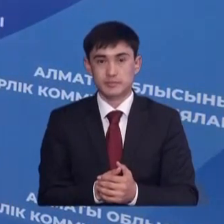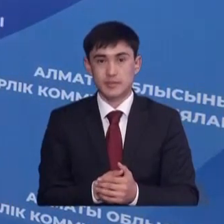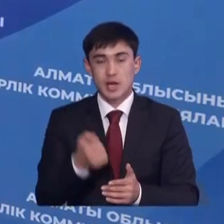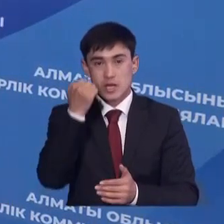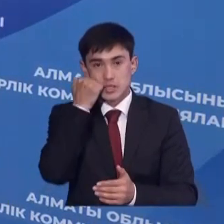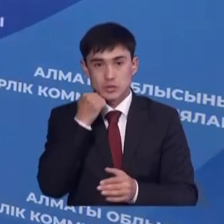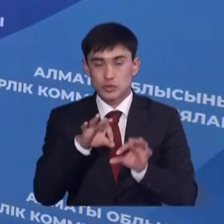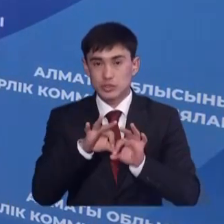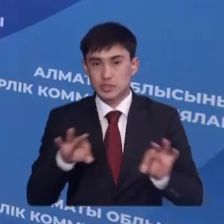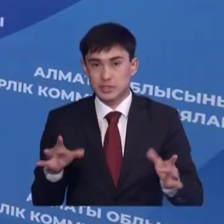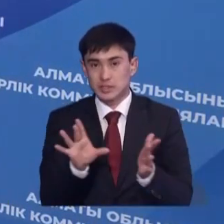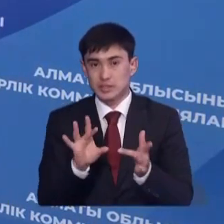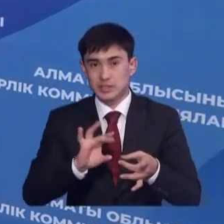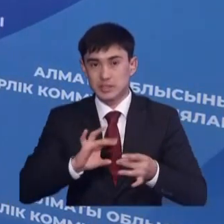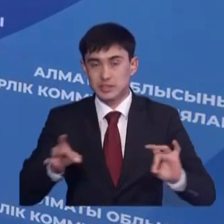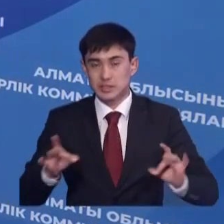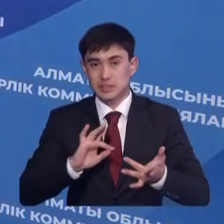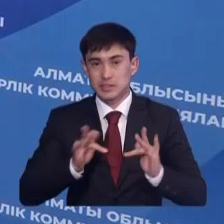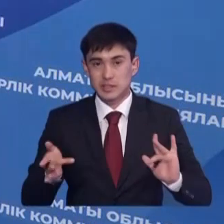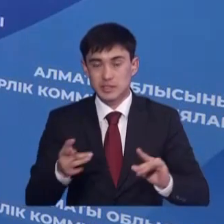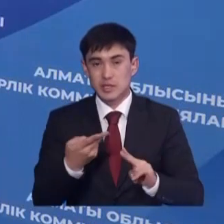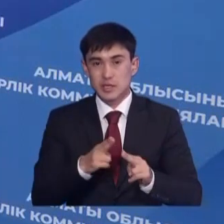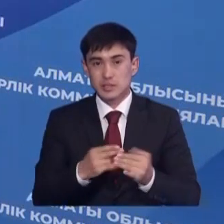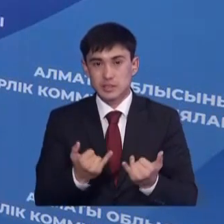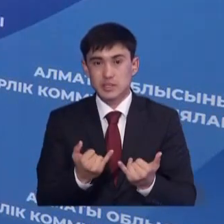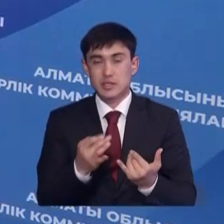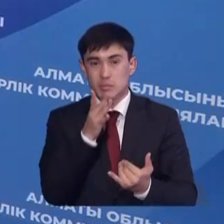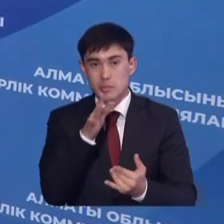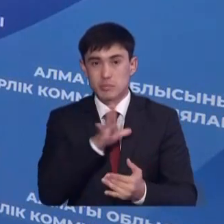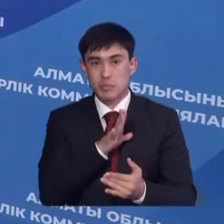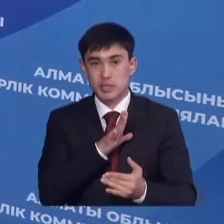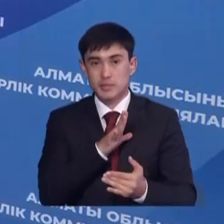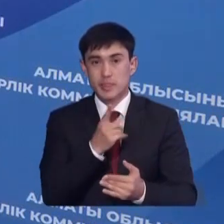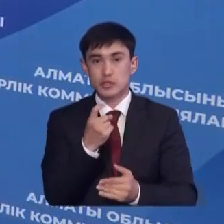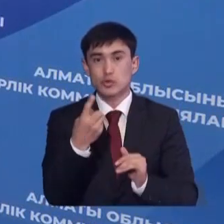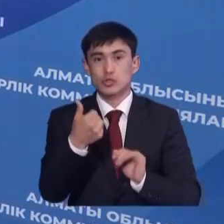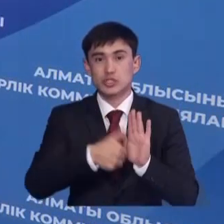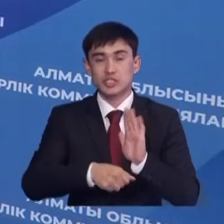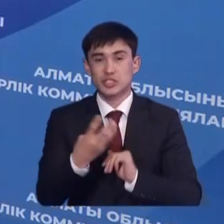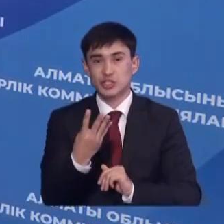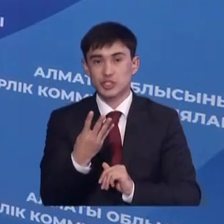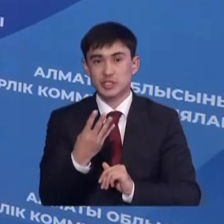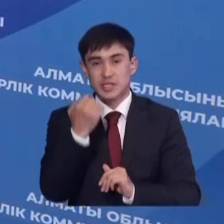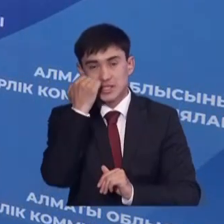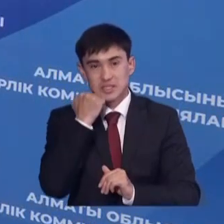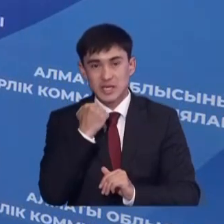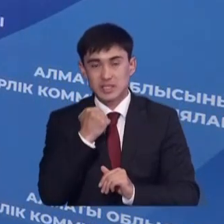износ сетей и бесхозных сетей. То есть на данный момент было 164, по-моему,